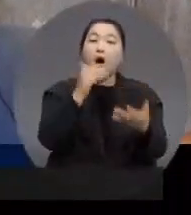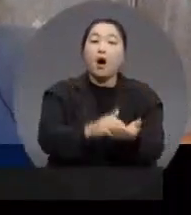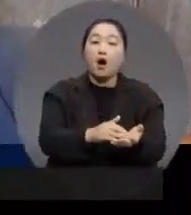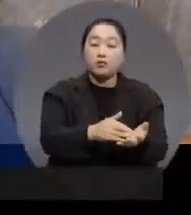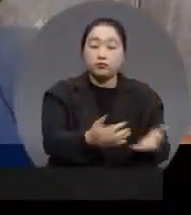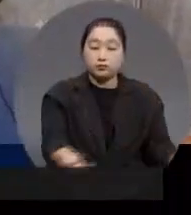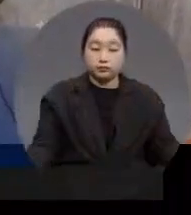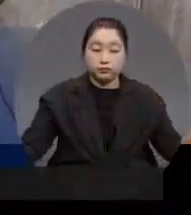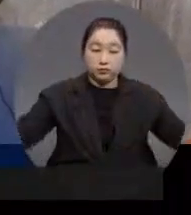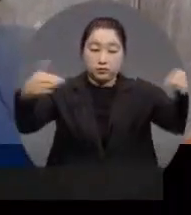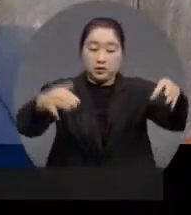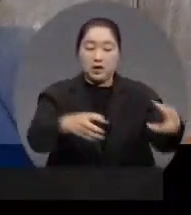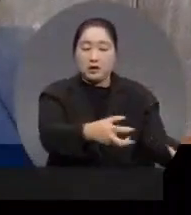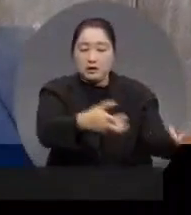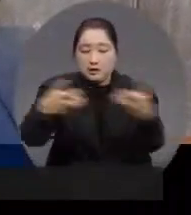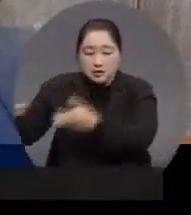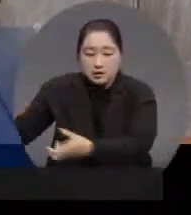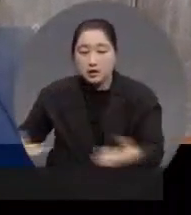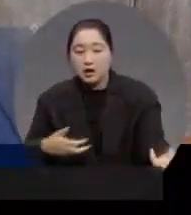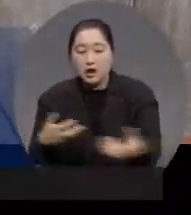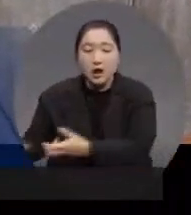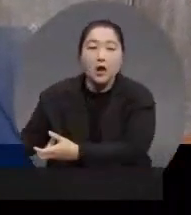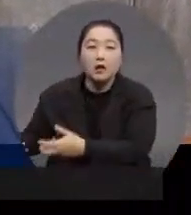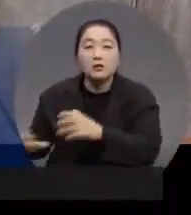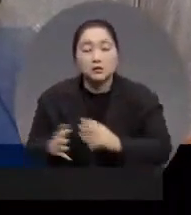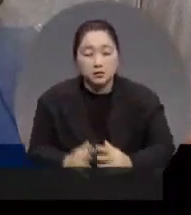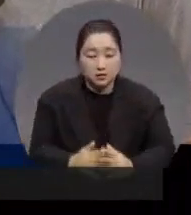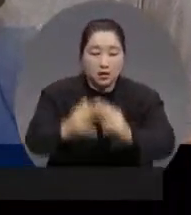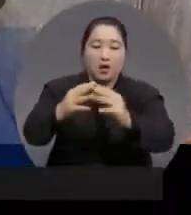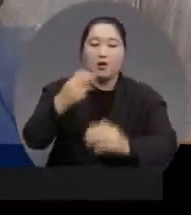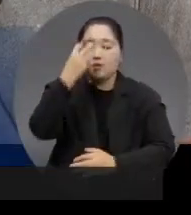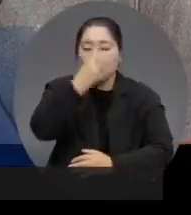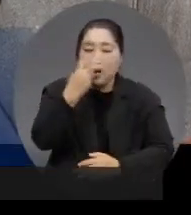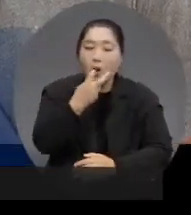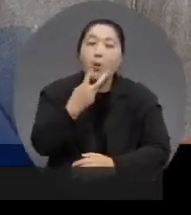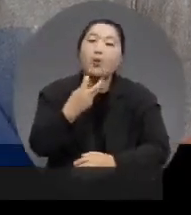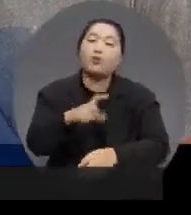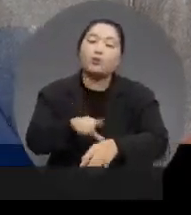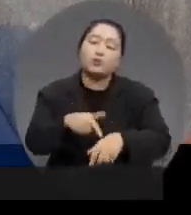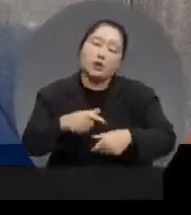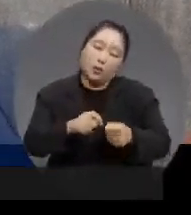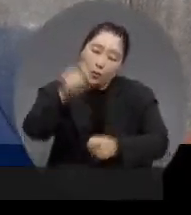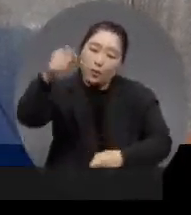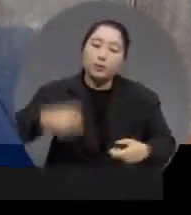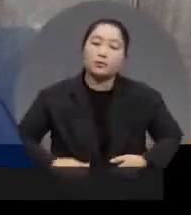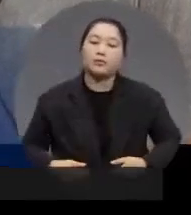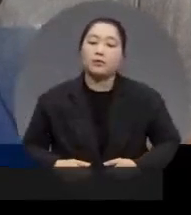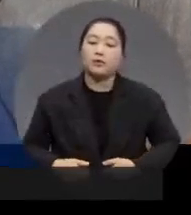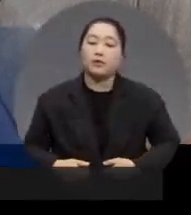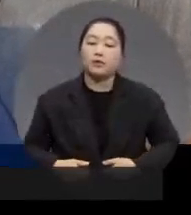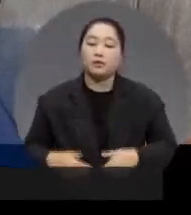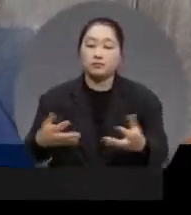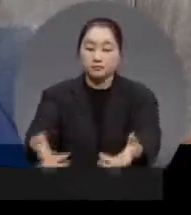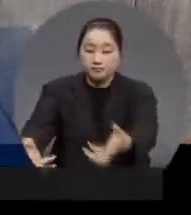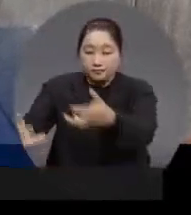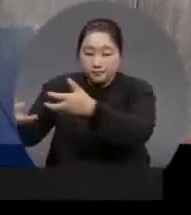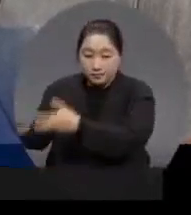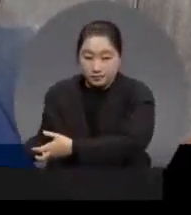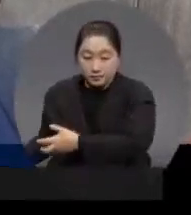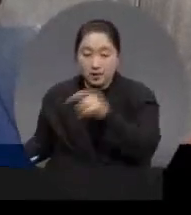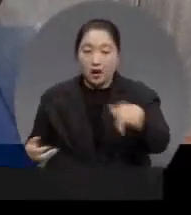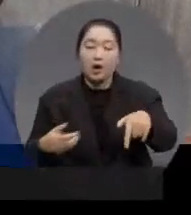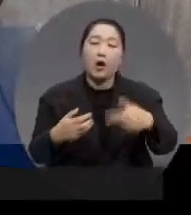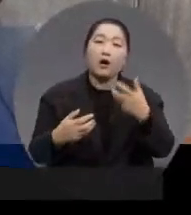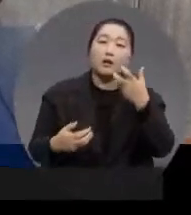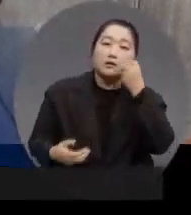드러내는 과정부터 시작해서 되쌓는 과정까지 상당히 그 오랜 검토 기간이 필요했고요. 드러냈을 경우에 이제